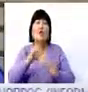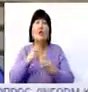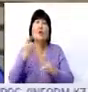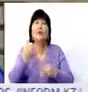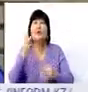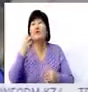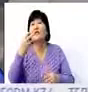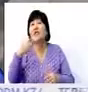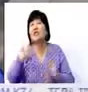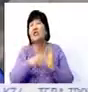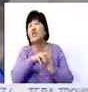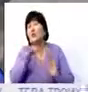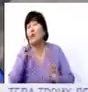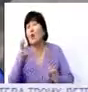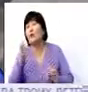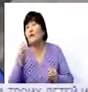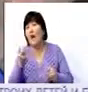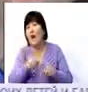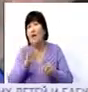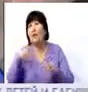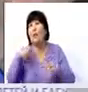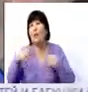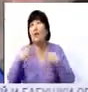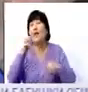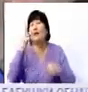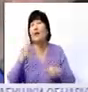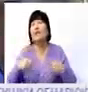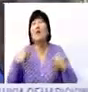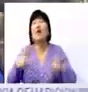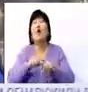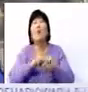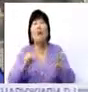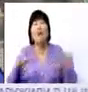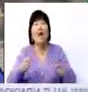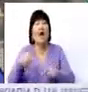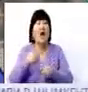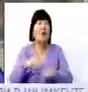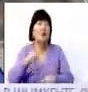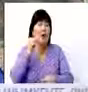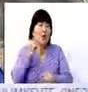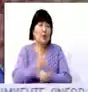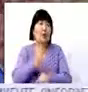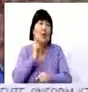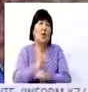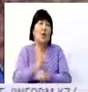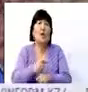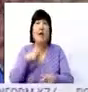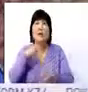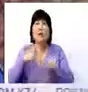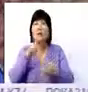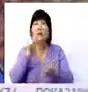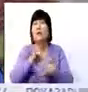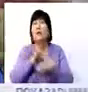на 236 миллионов тенге. Они будут продаваться в социальных магазинах. Кимобласти строго предупредил, ярмарки